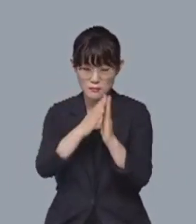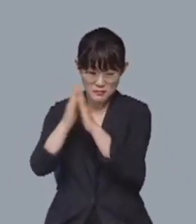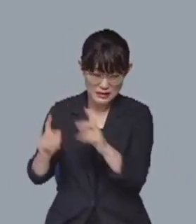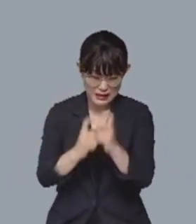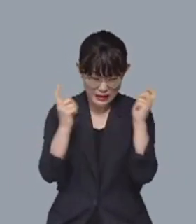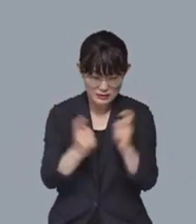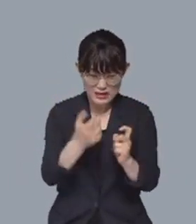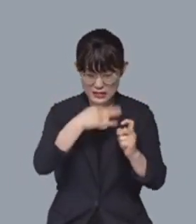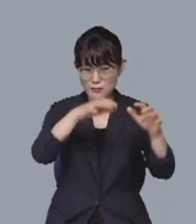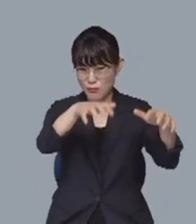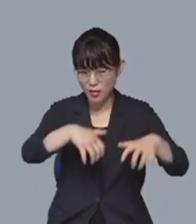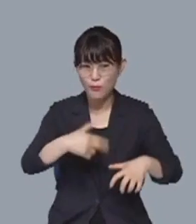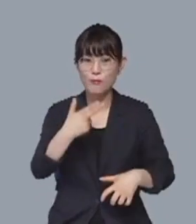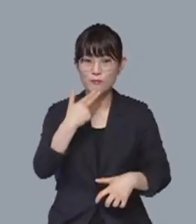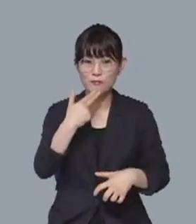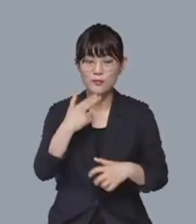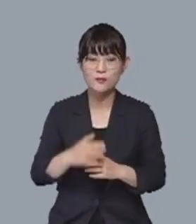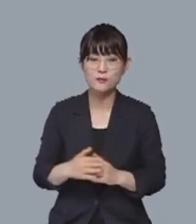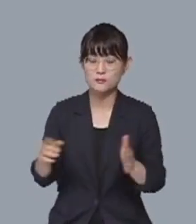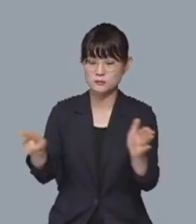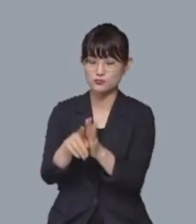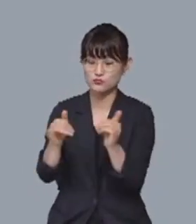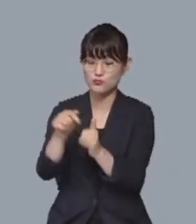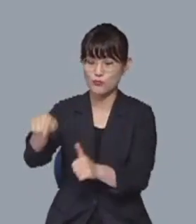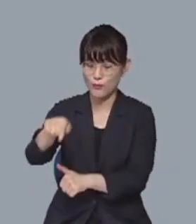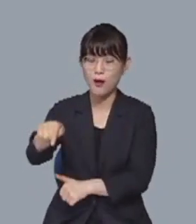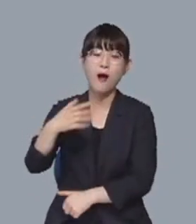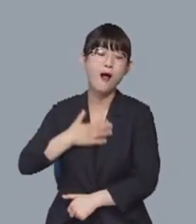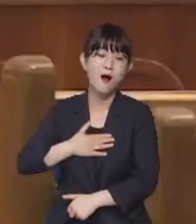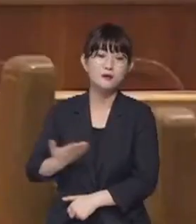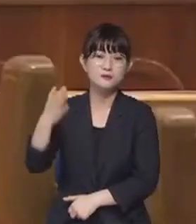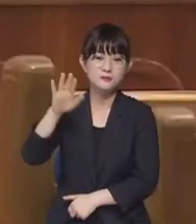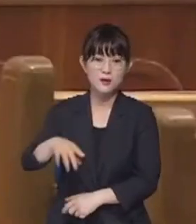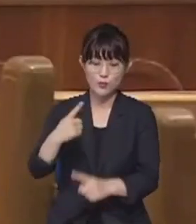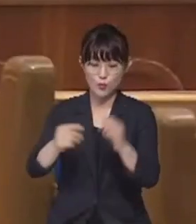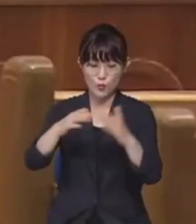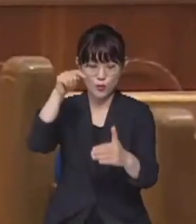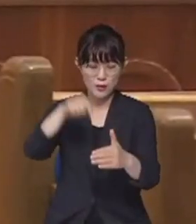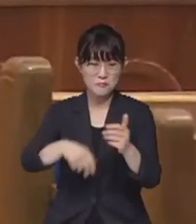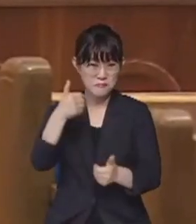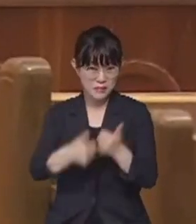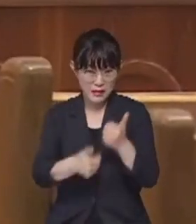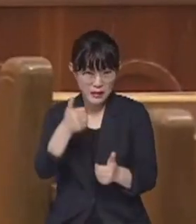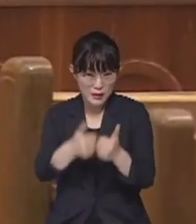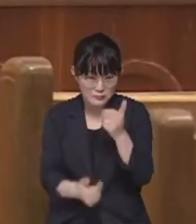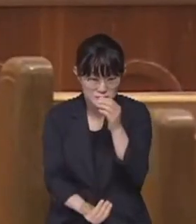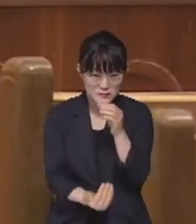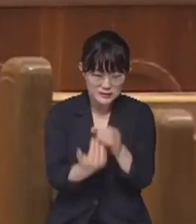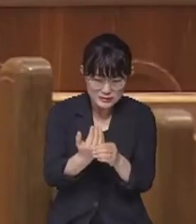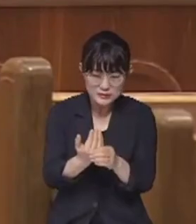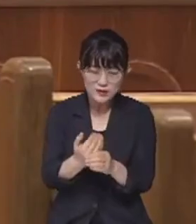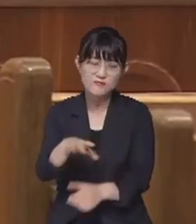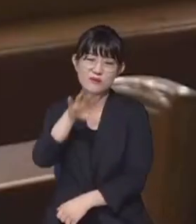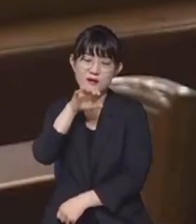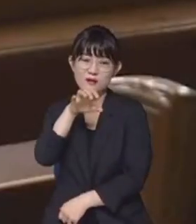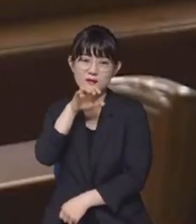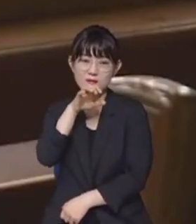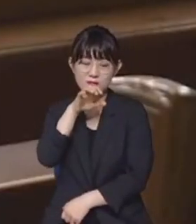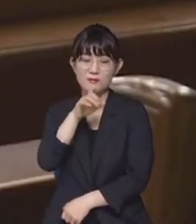것은 없다며 신도들이 이를 알았으면서도 교회 내부 갈등이 불거지자 문제를 삼고 있다고